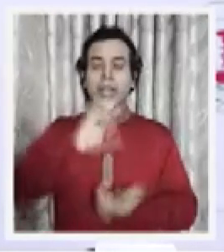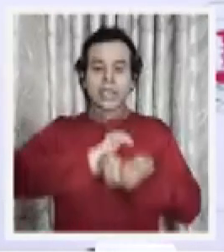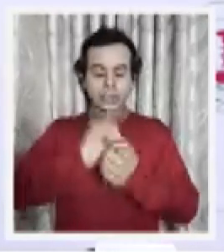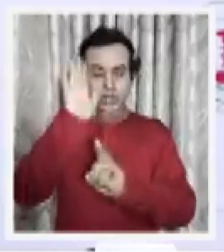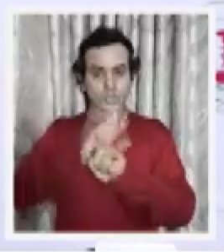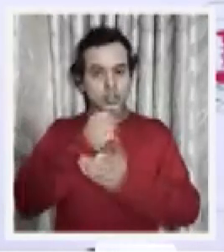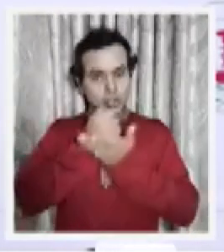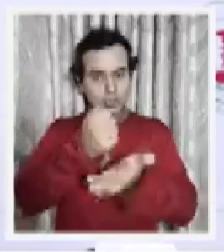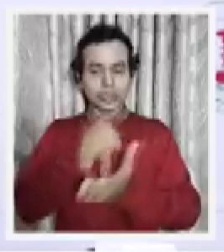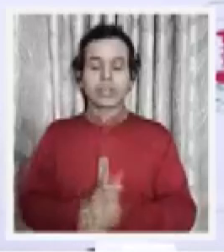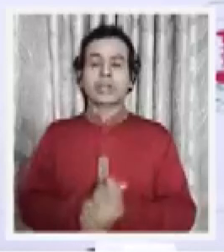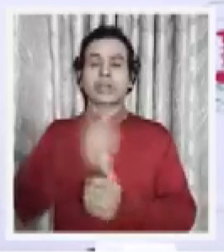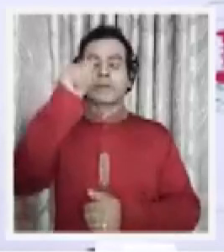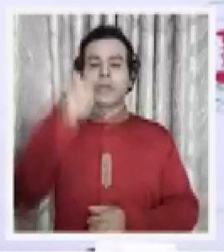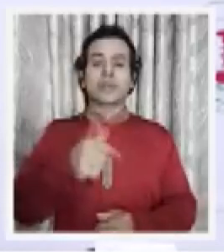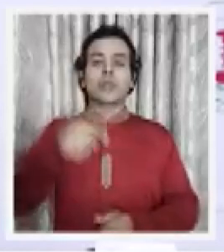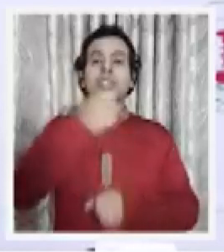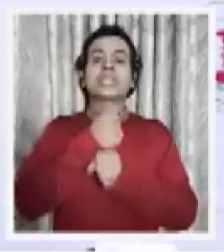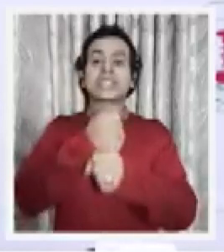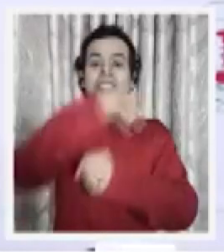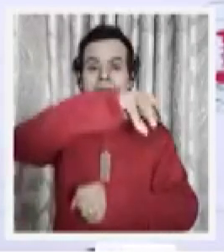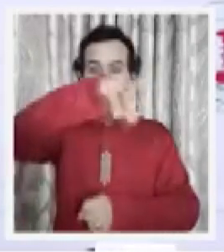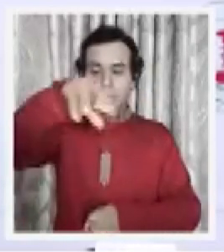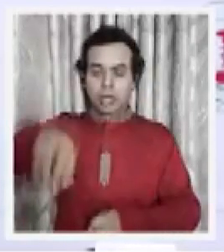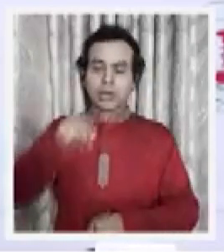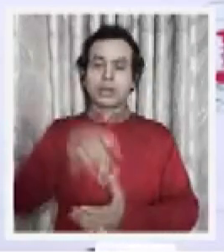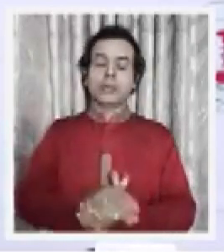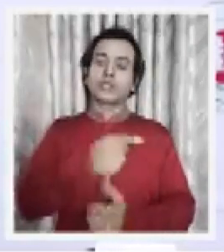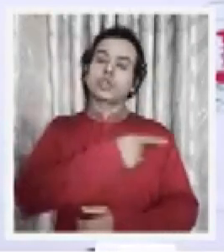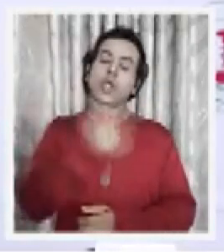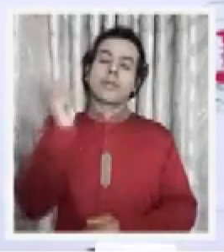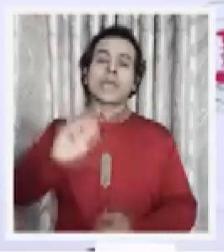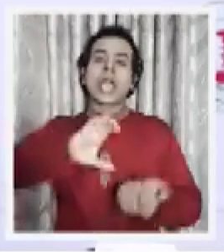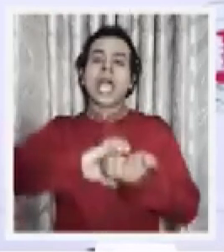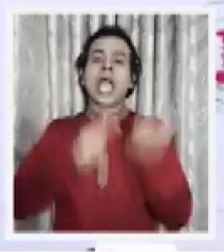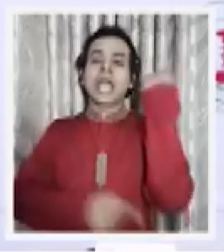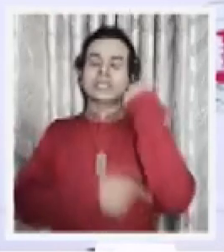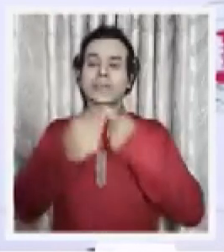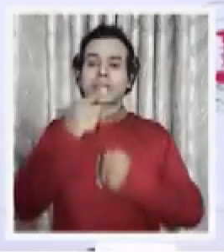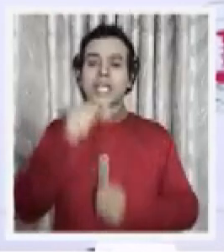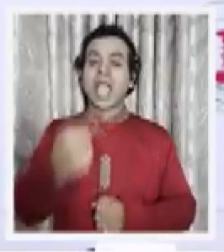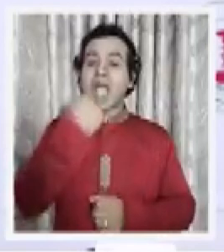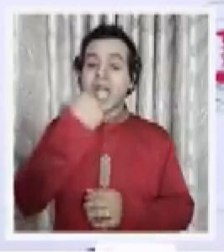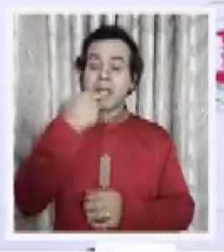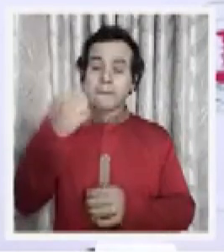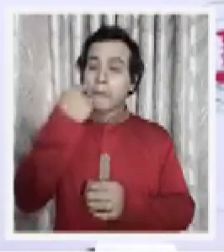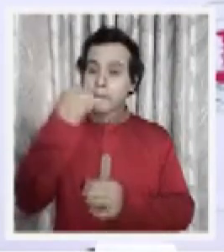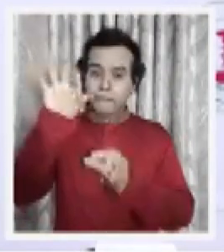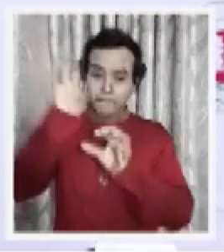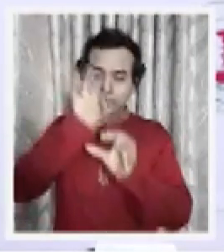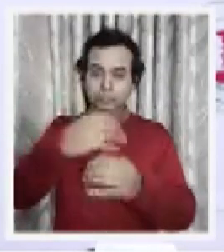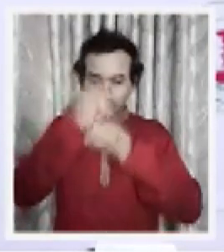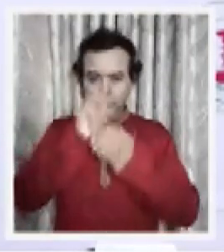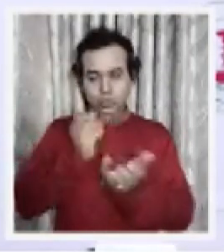আপনারা একদম থানা পর্যায়ে, উপজেলা, জেলা এবং ডিভিশন শহর সব জায়গায় নমুনা পরীক্ষার ব্যবস্থা আছে, আপনারা নমুনা পরীক্ষা